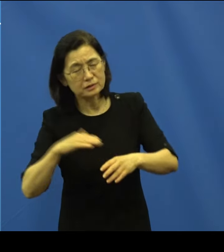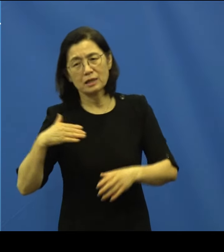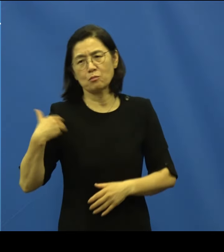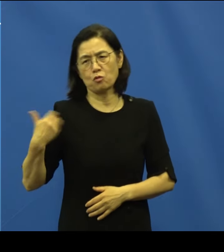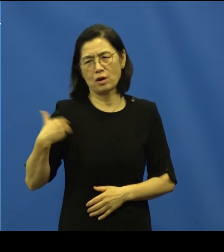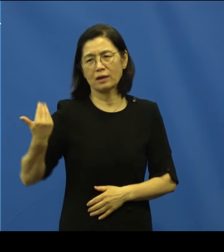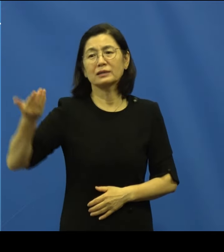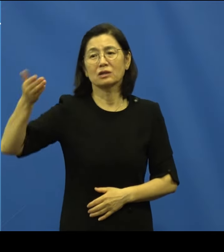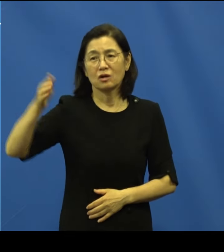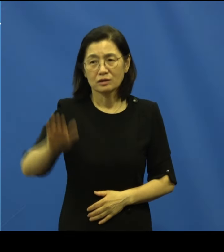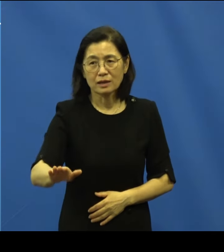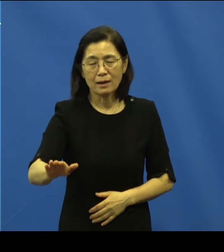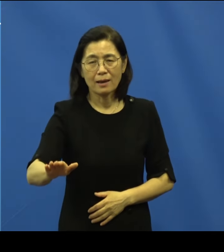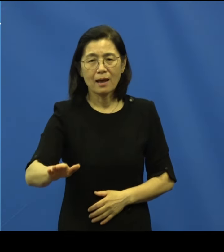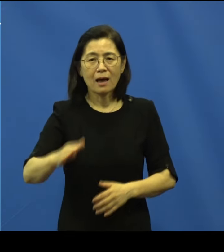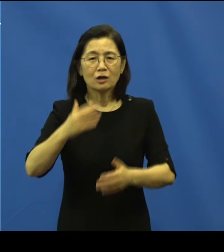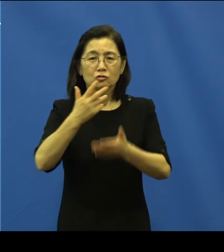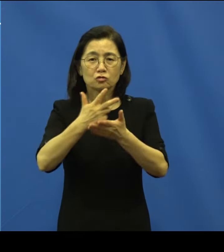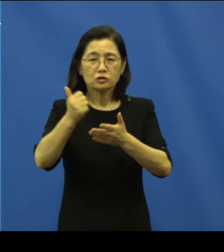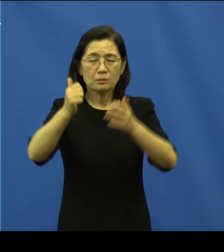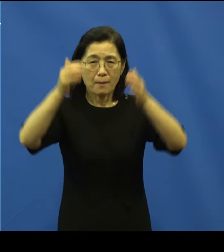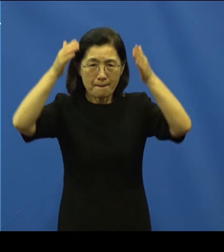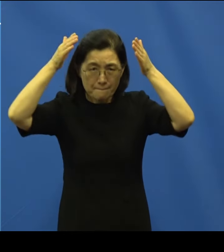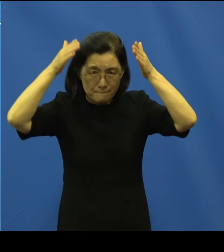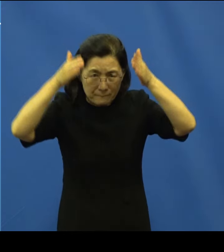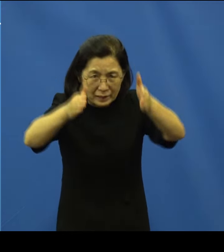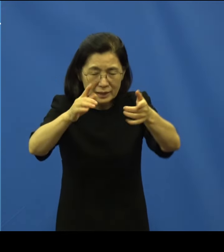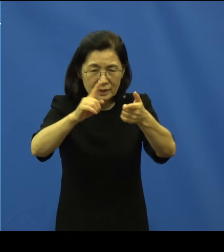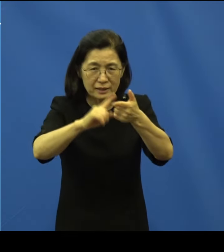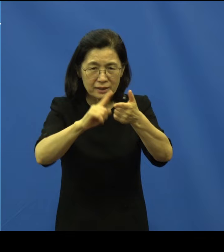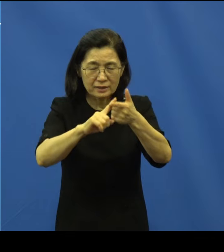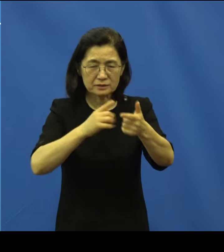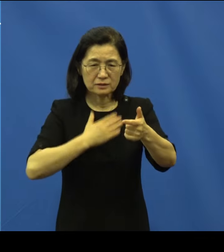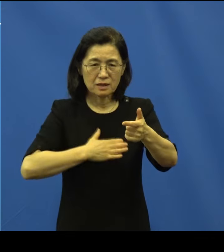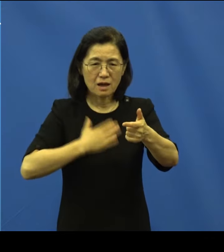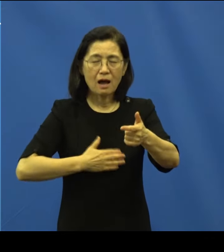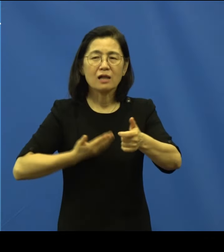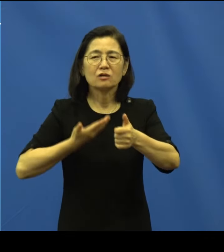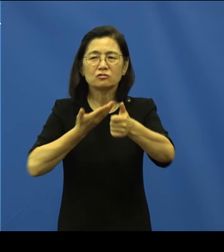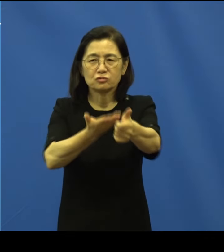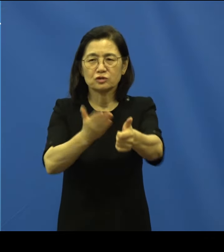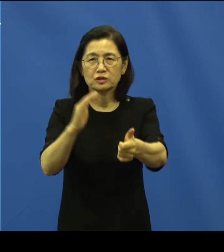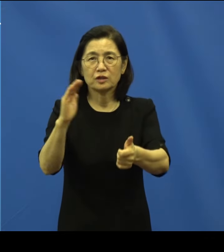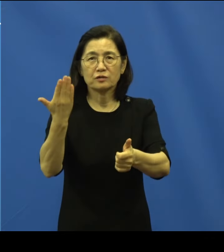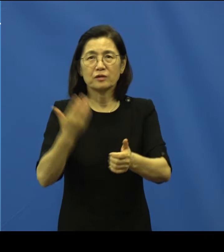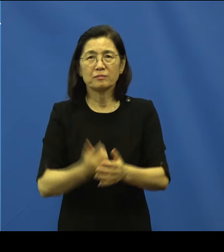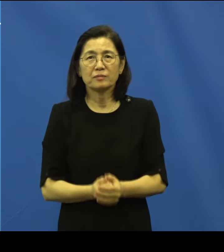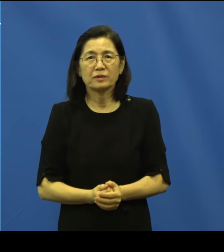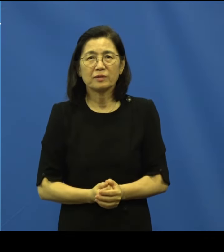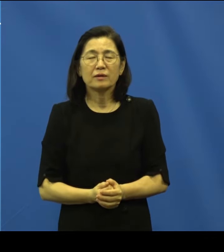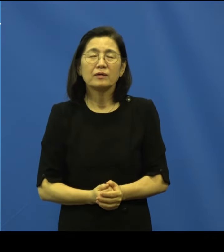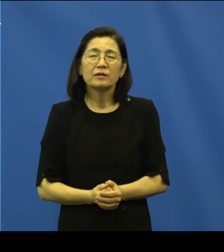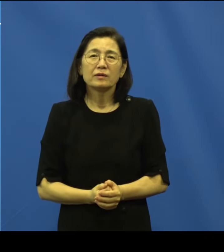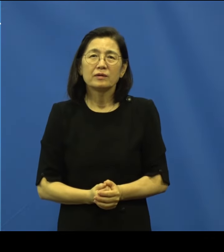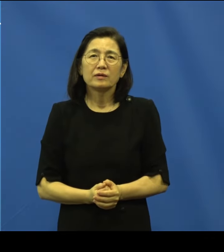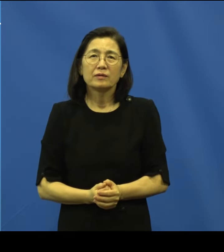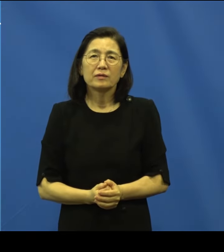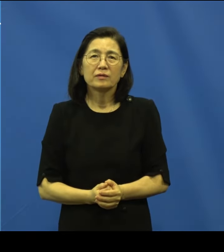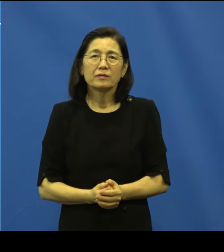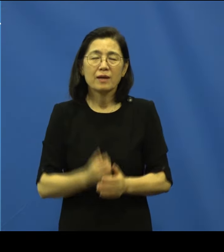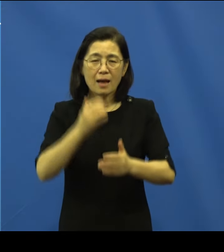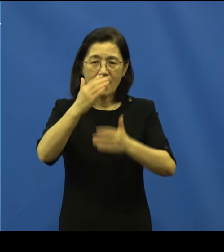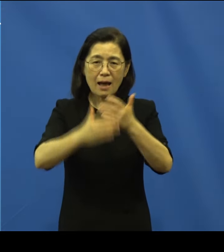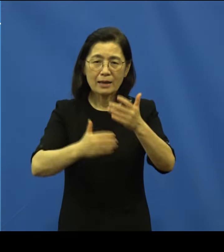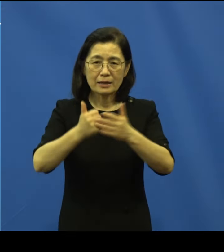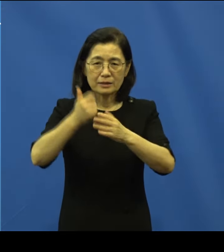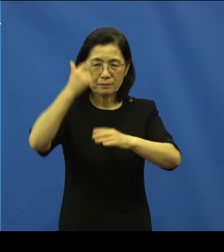알려주세요. 그리고 주님의 말씀을 따라 가다 보면 우리의 삶의 모든 약속들이 이루어지고 하나님의 그